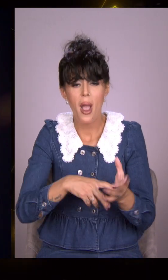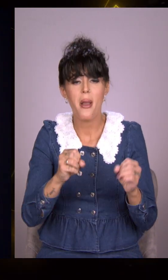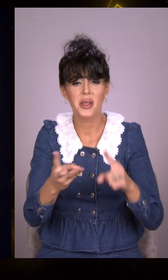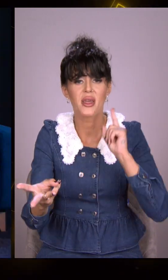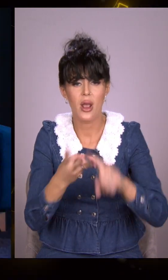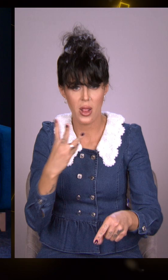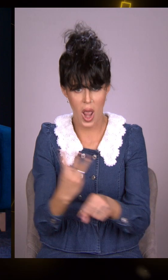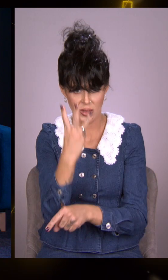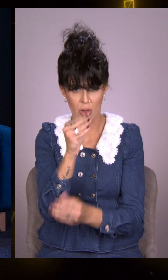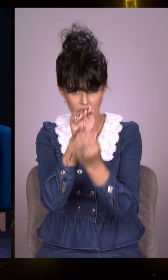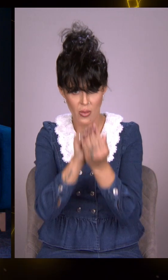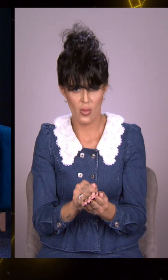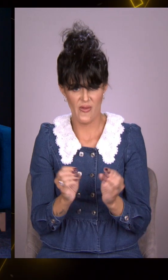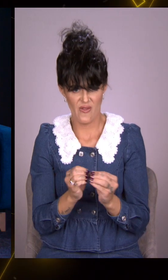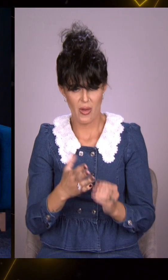поховання?